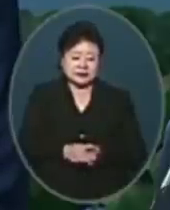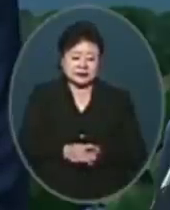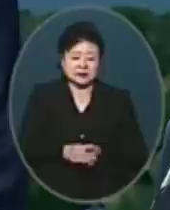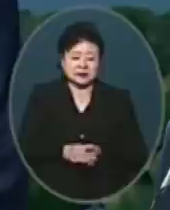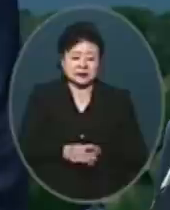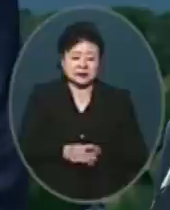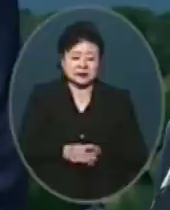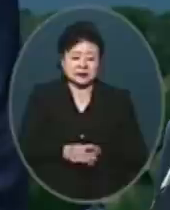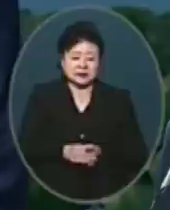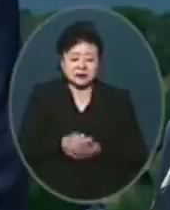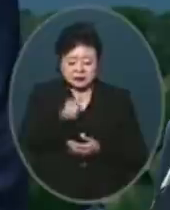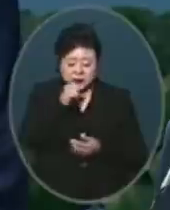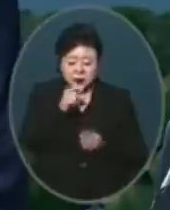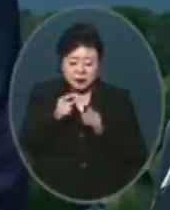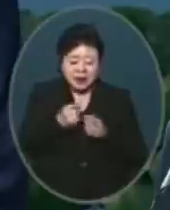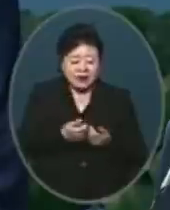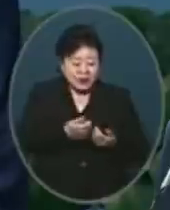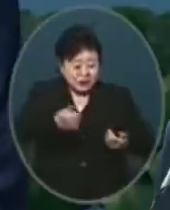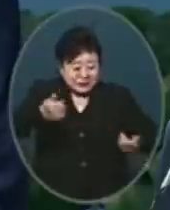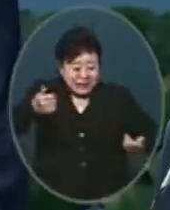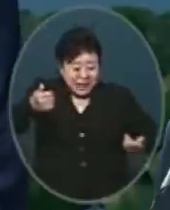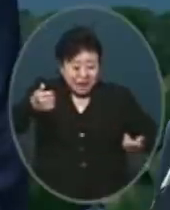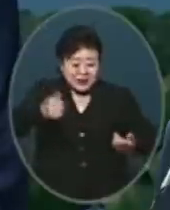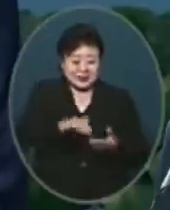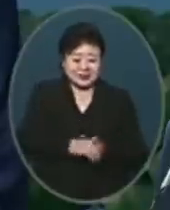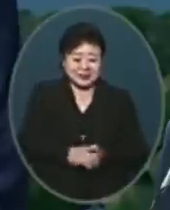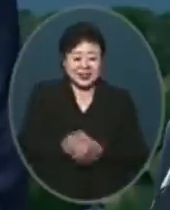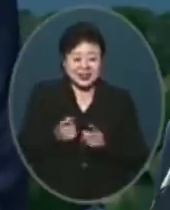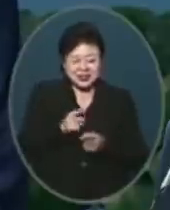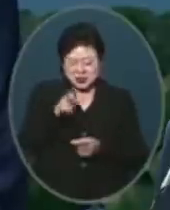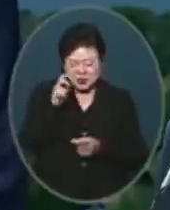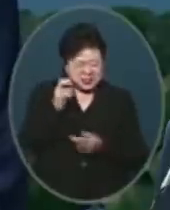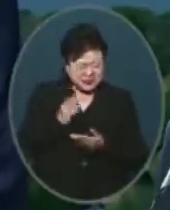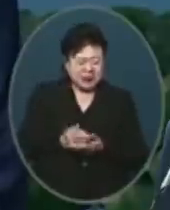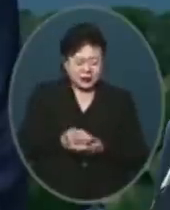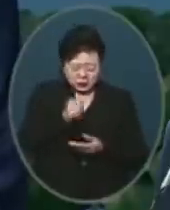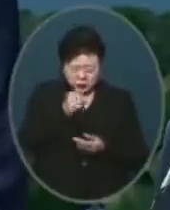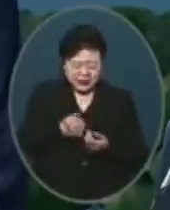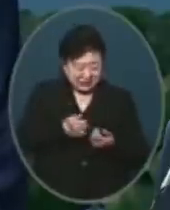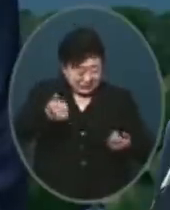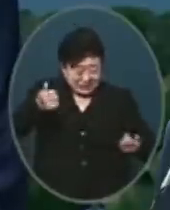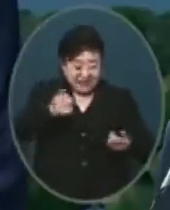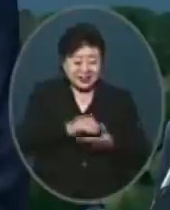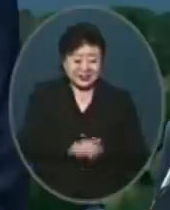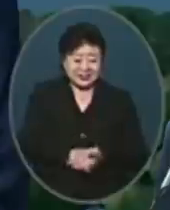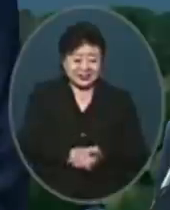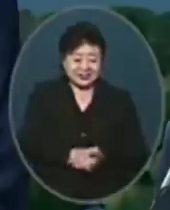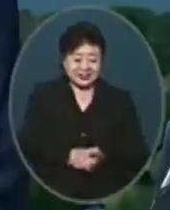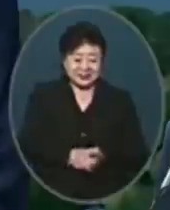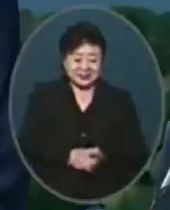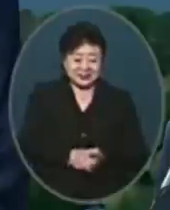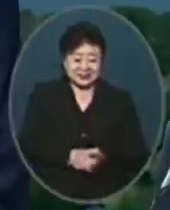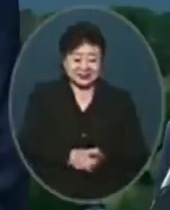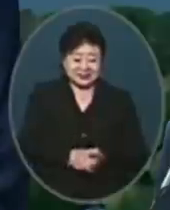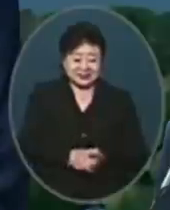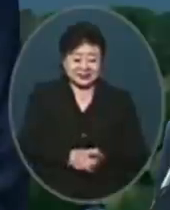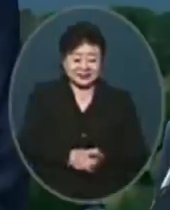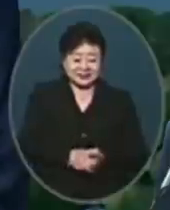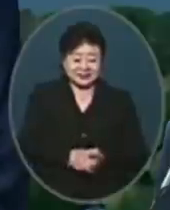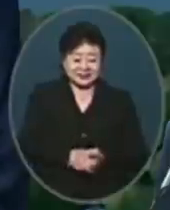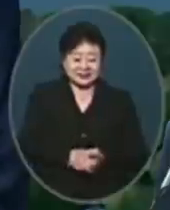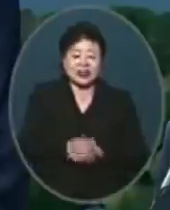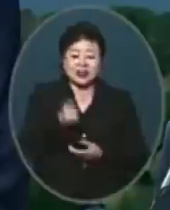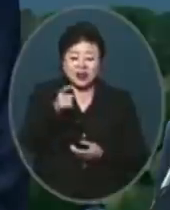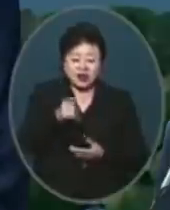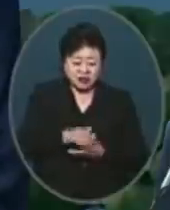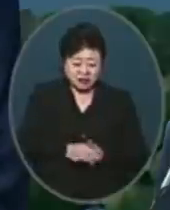좋은 말하고 헤어지지, 서로 미워하면서 헤어지지 말자. 그래서